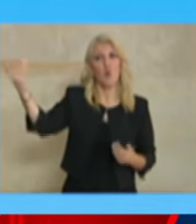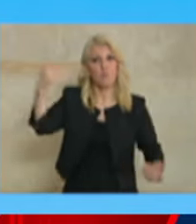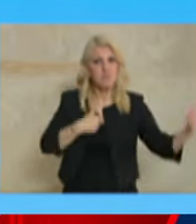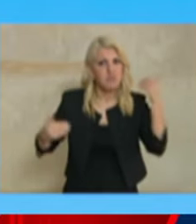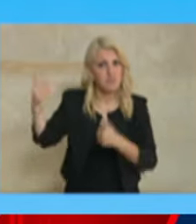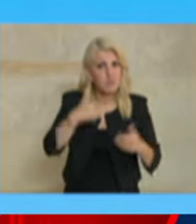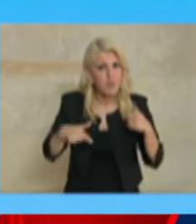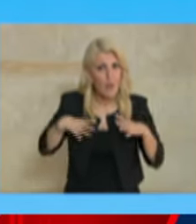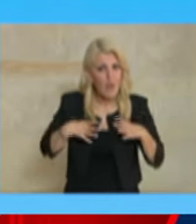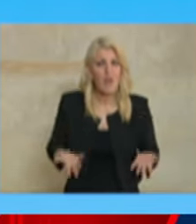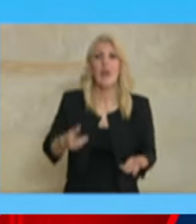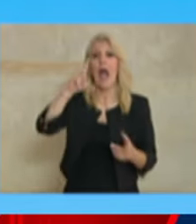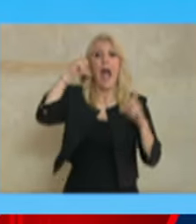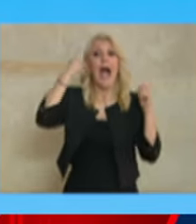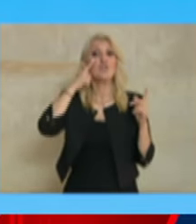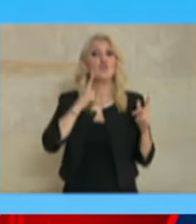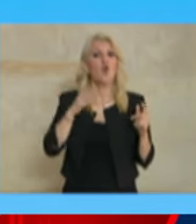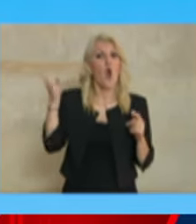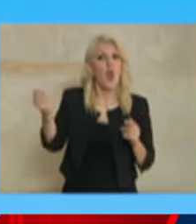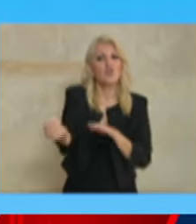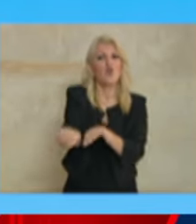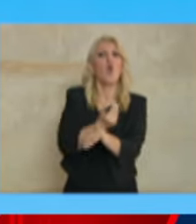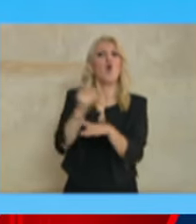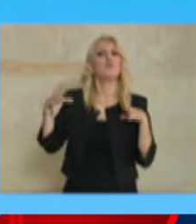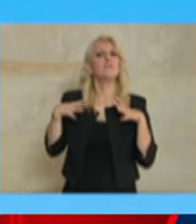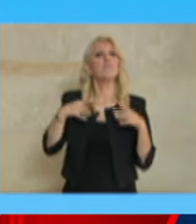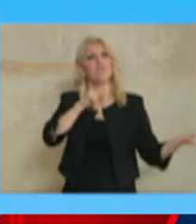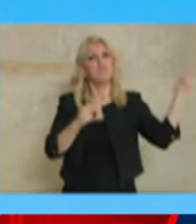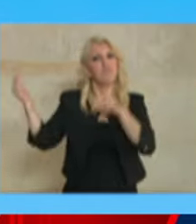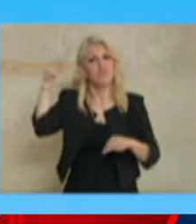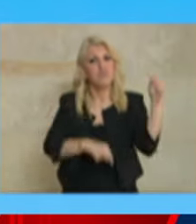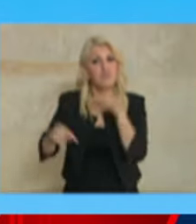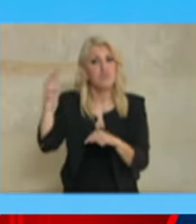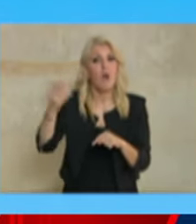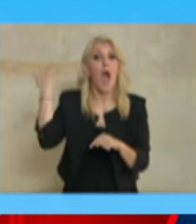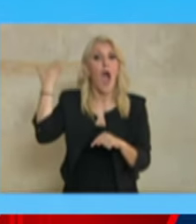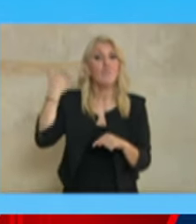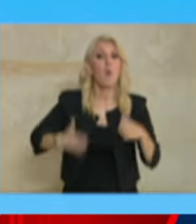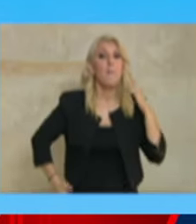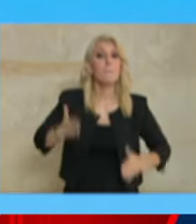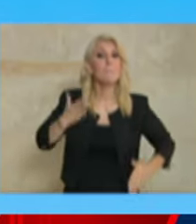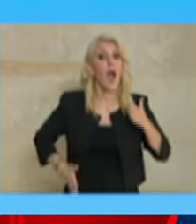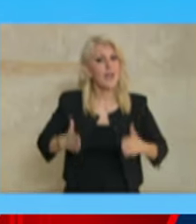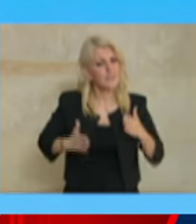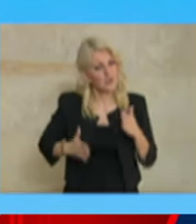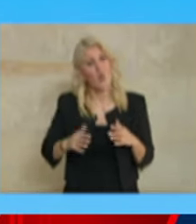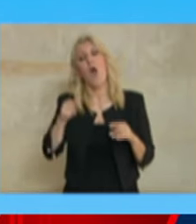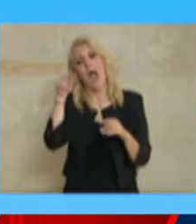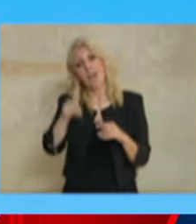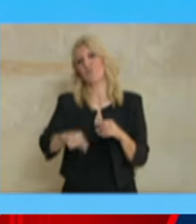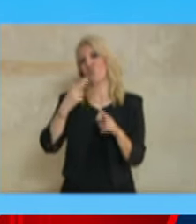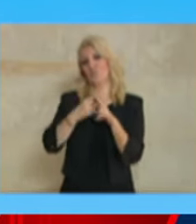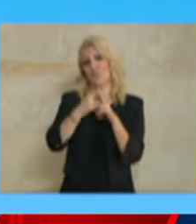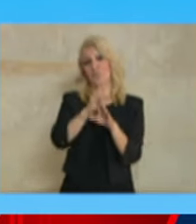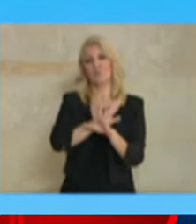Λασίθι τον Μάρτιο. Και είναι σημαντικό αυτό. Και χρειαζόμαστε και τη βοήθεια και των επαγγελματιών του τουρισμού για να μπορέσουμε να κάνουμε πράξη